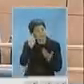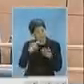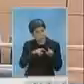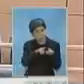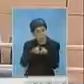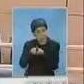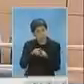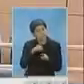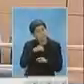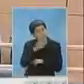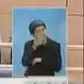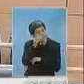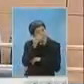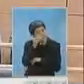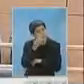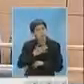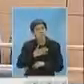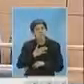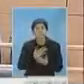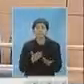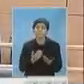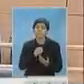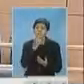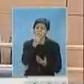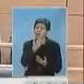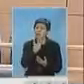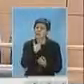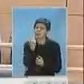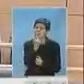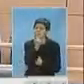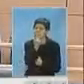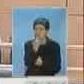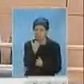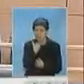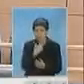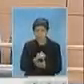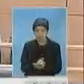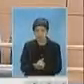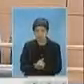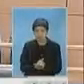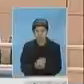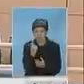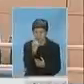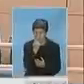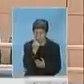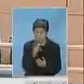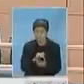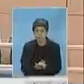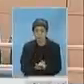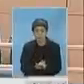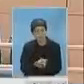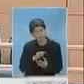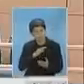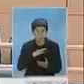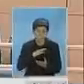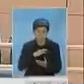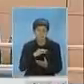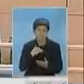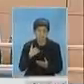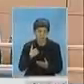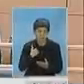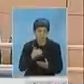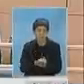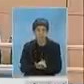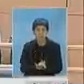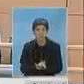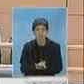ตรงกันฮะผมนั่งฟังแต่ดูเหมือนมีข้อเดียวเท่านั้นนะครับที่ยังติดอกติดใจกัน